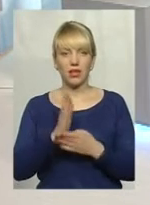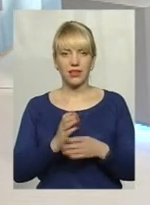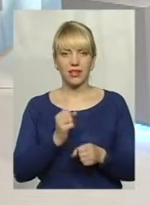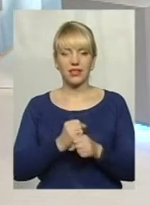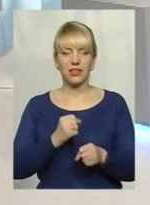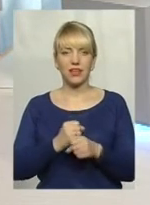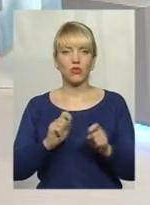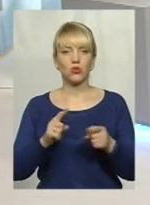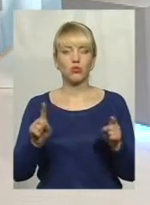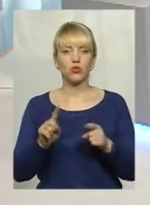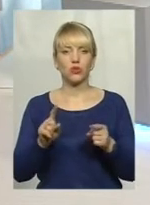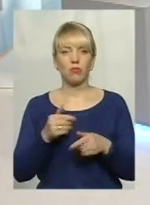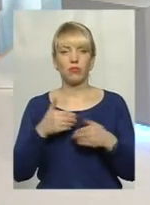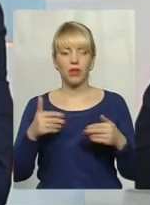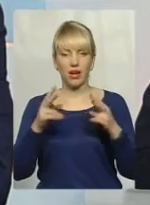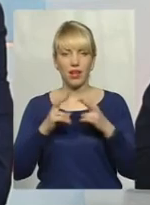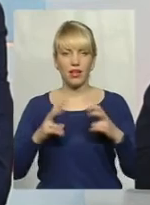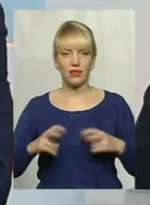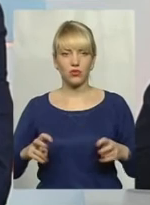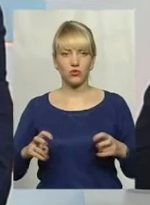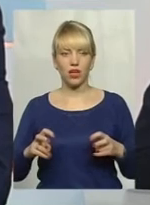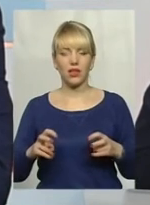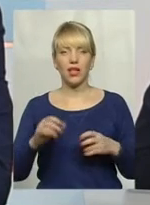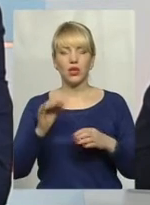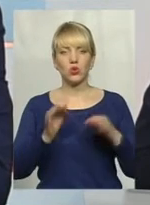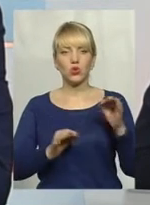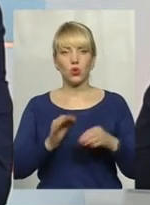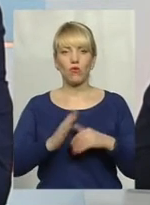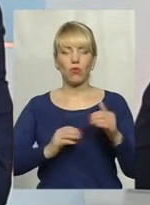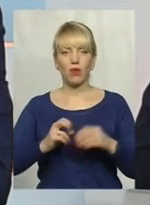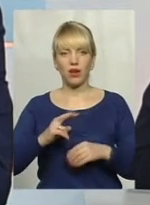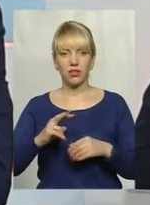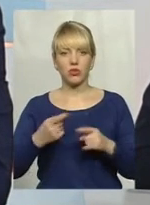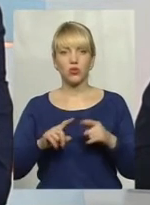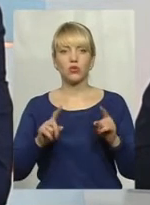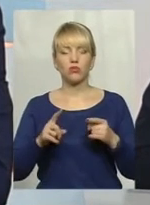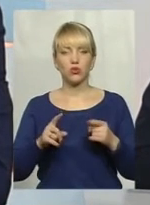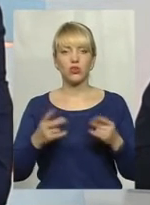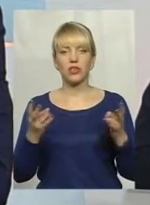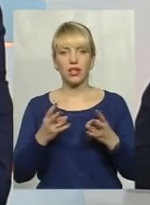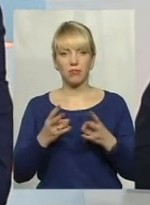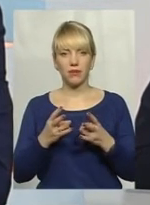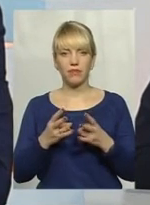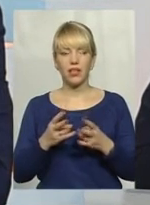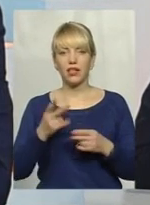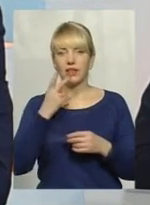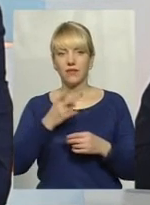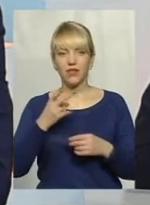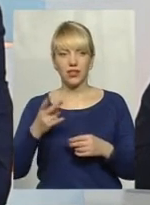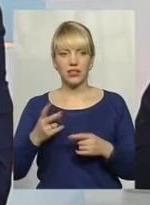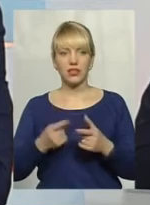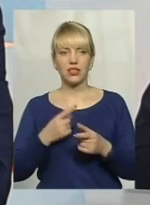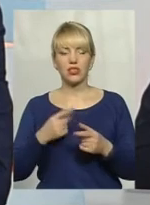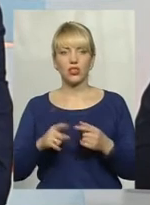що ми також аналізували і судову практику, тому що, звичайно, потрібно дивитися, чи норма